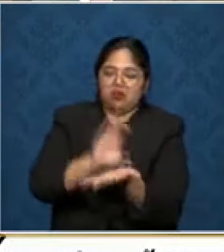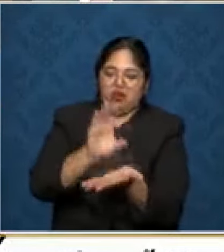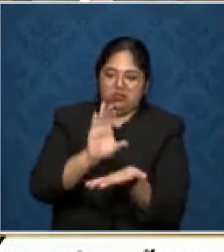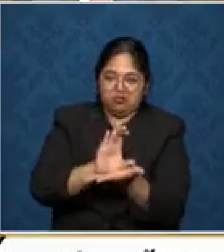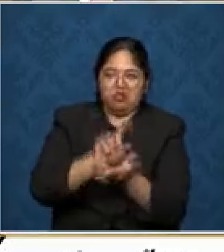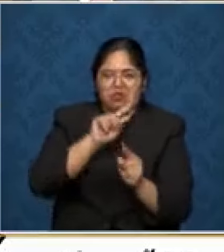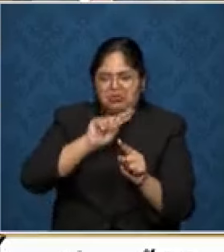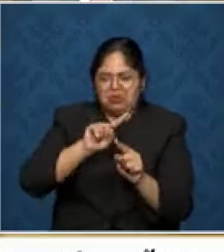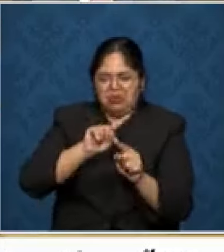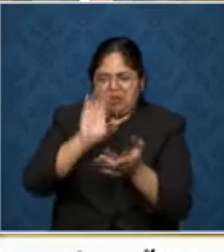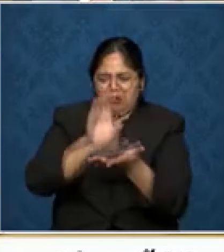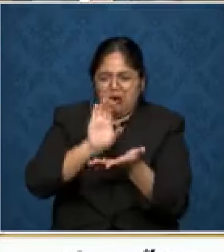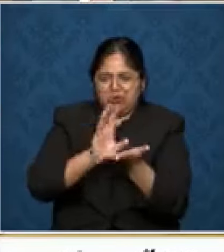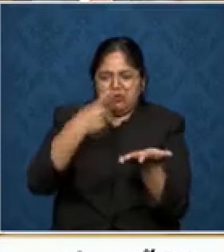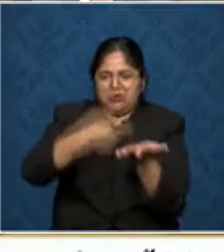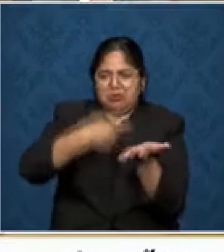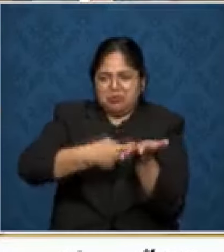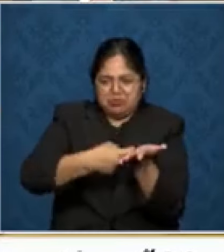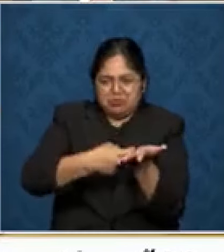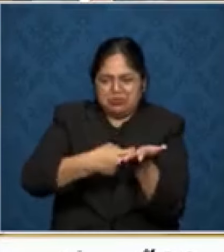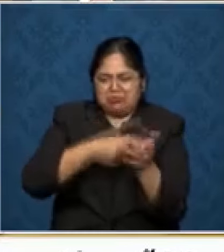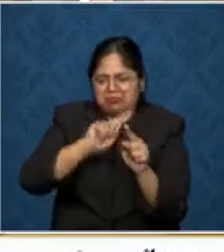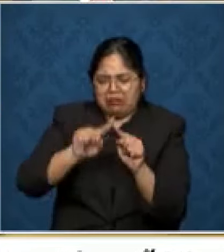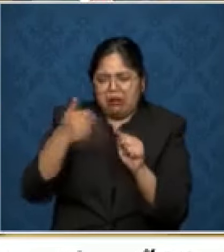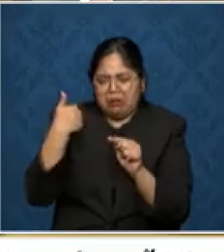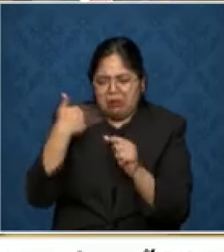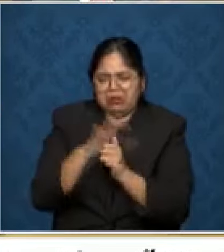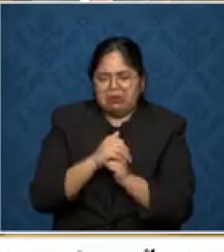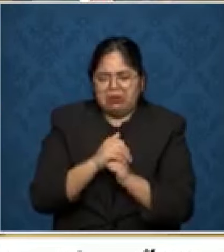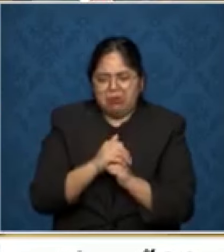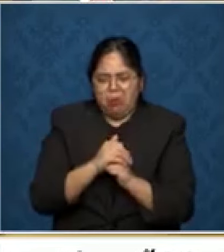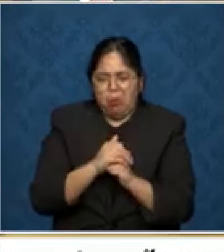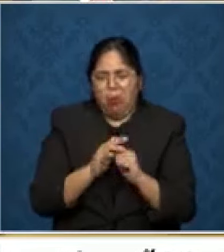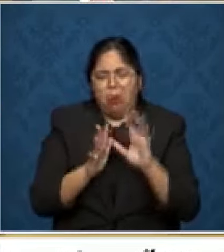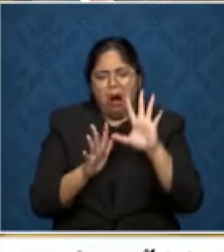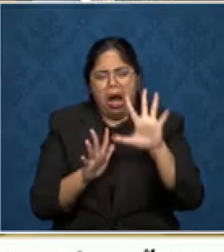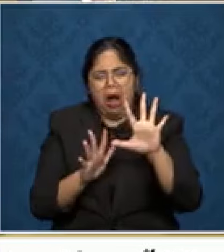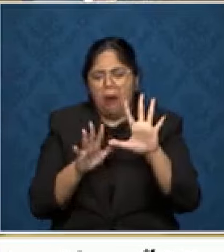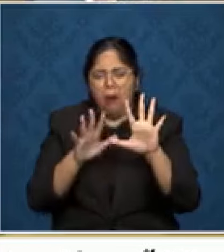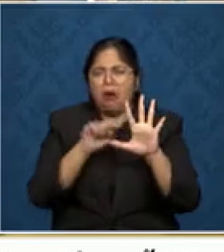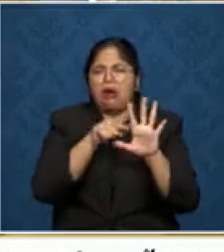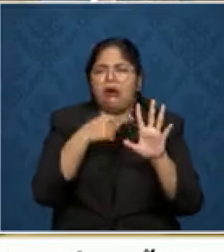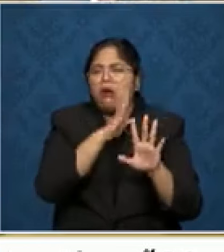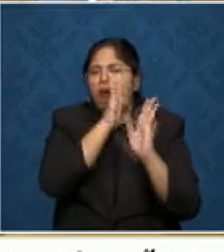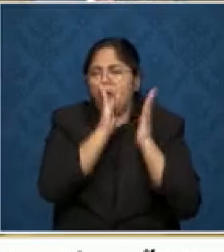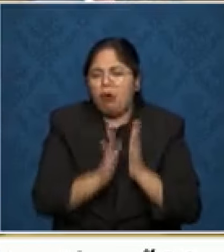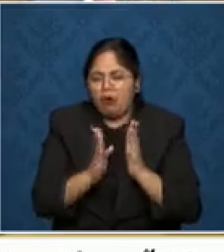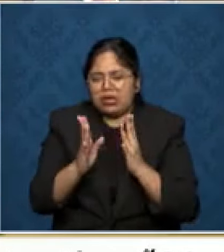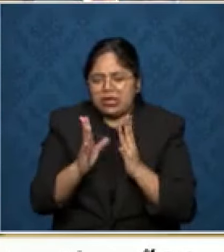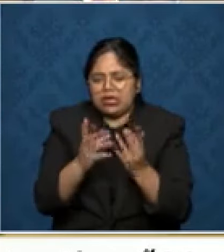ไป 50,000กว่าล้านยังไม่รู้จะแก้ยังไงเลยครับแล้วจะไปคุ้มครองผู้เอาประกันยัง